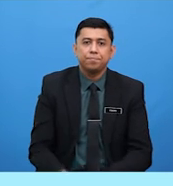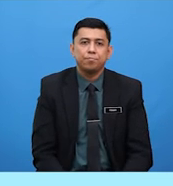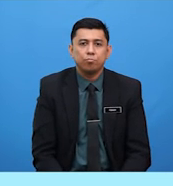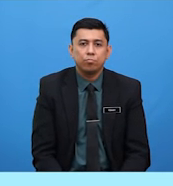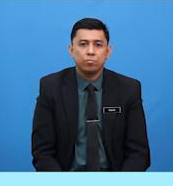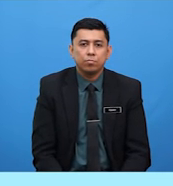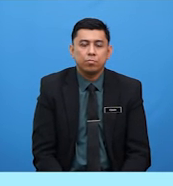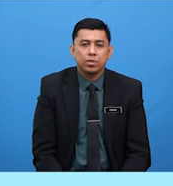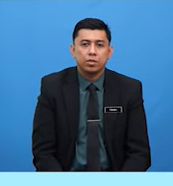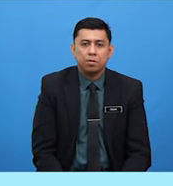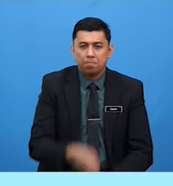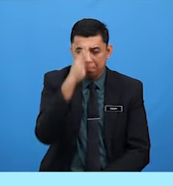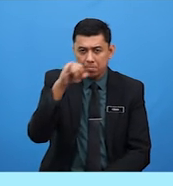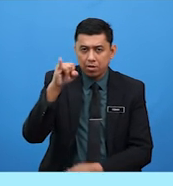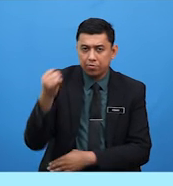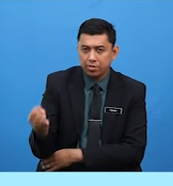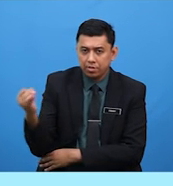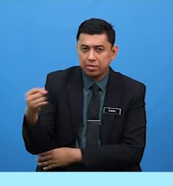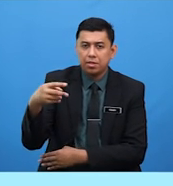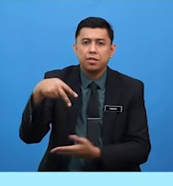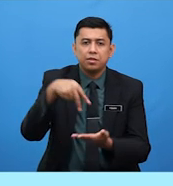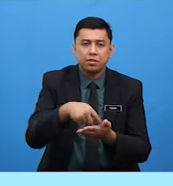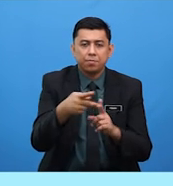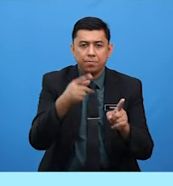Teori kinetik jirin mengatakan bahawa jirin terdiri